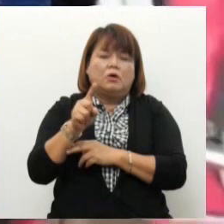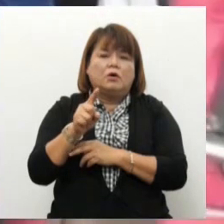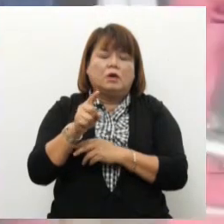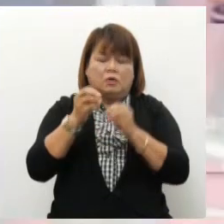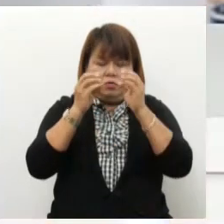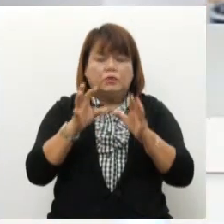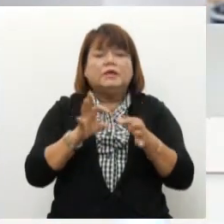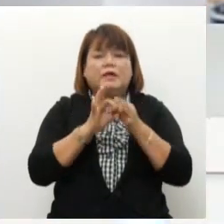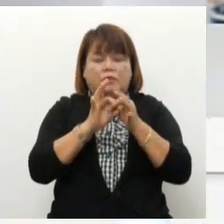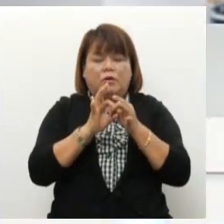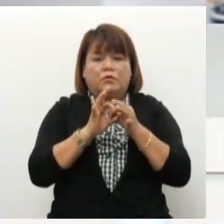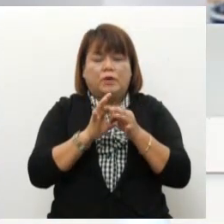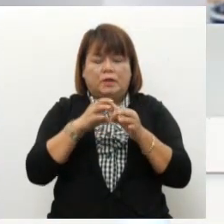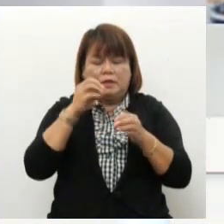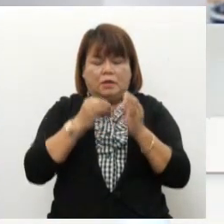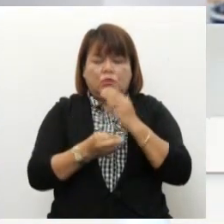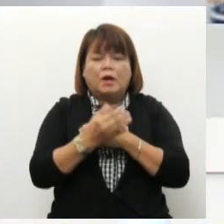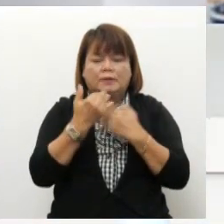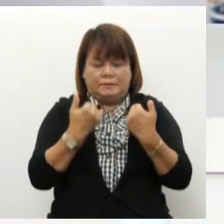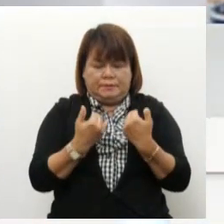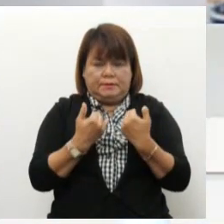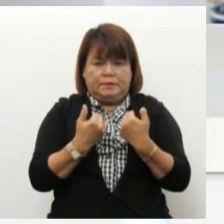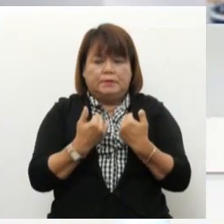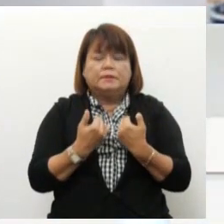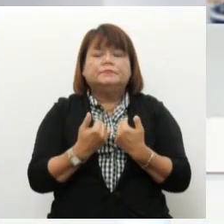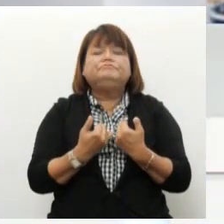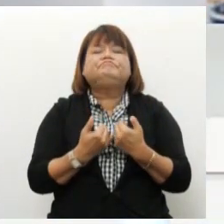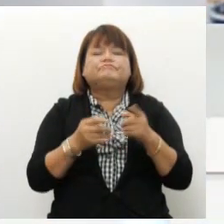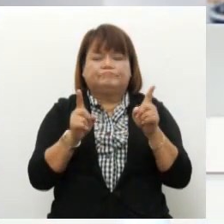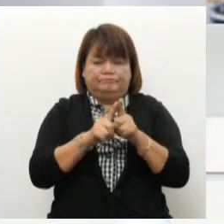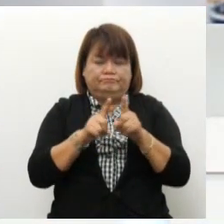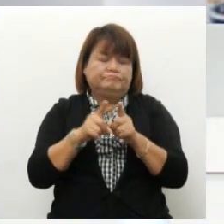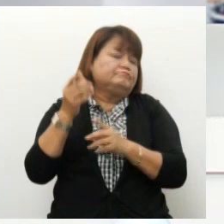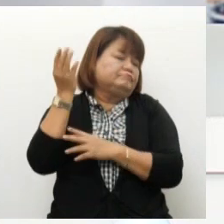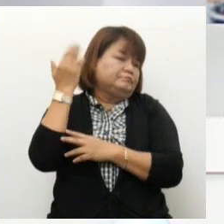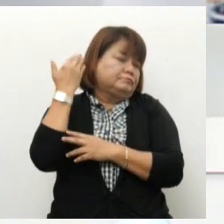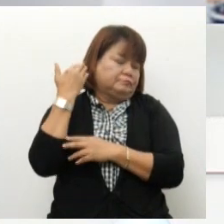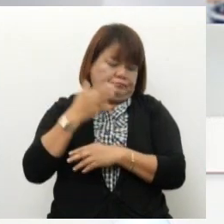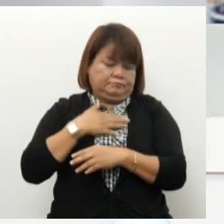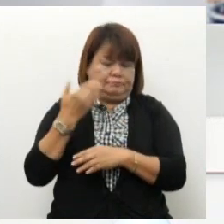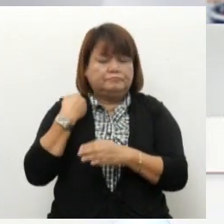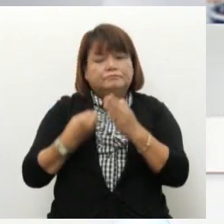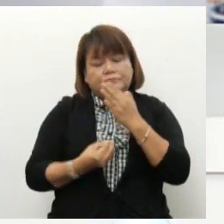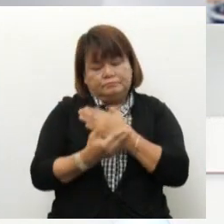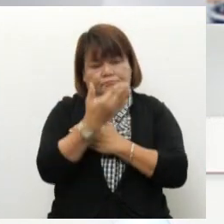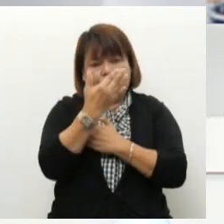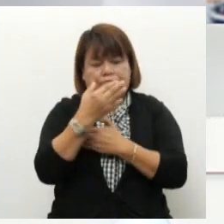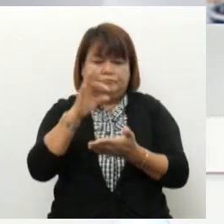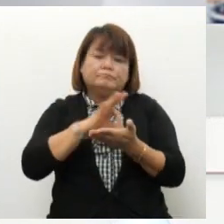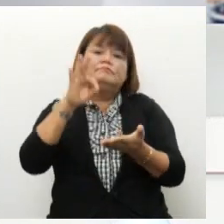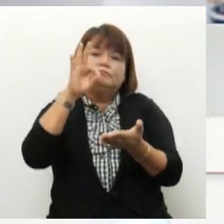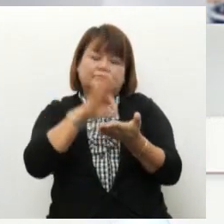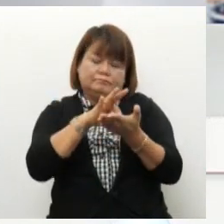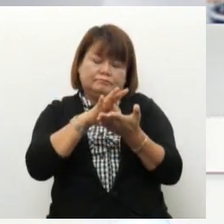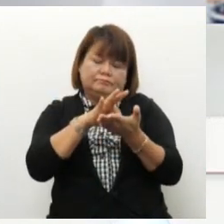องไว้ในโอกาสนี้นะครับครับในขณะเดียวกันนะครับเมื่อวานนี้ผมก็ได้มีโอกาสได้ลงนามใน